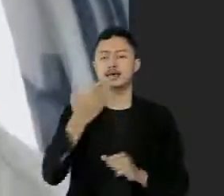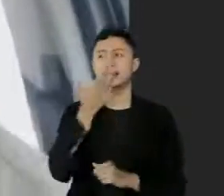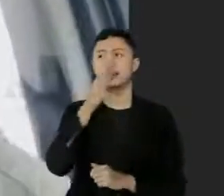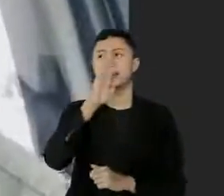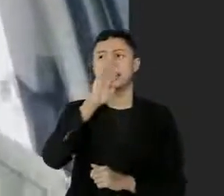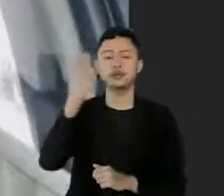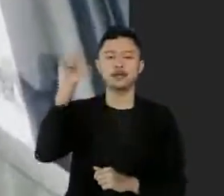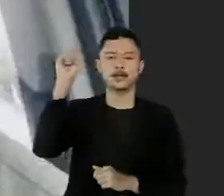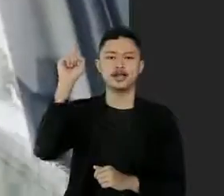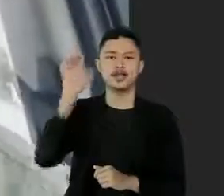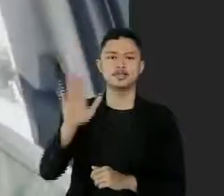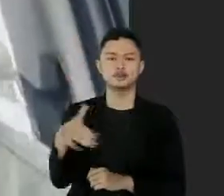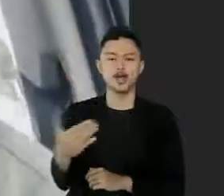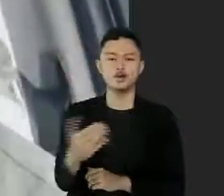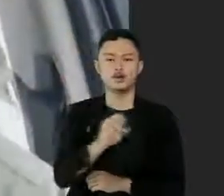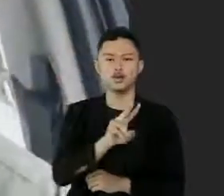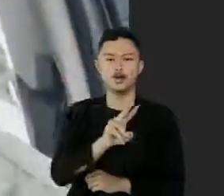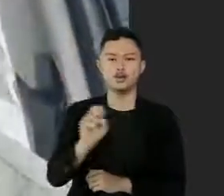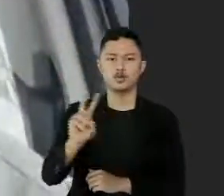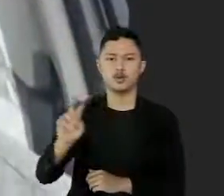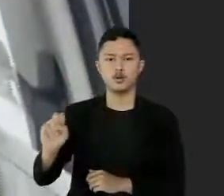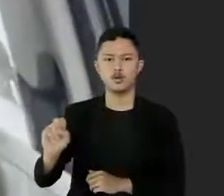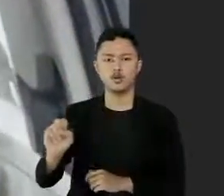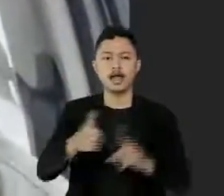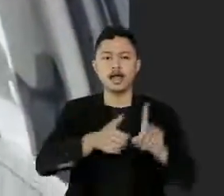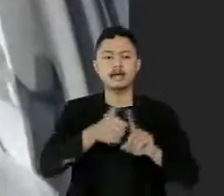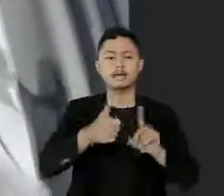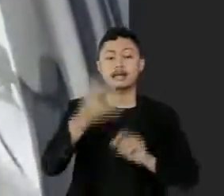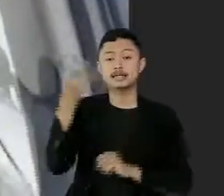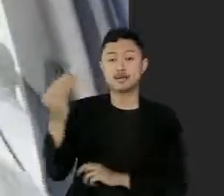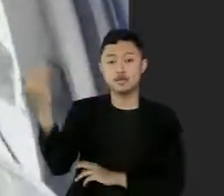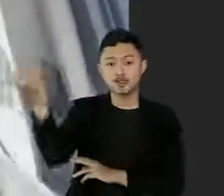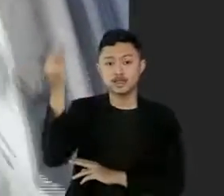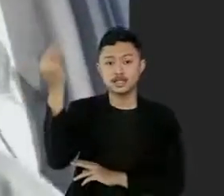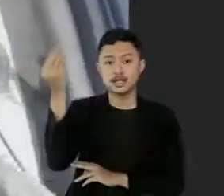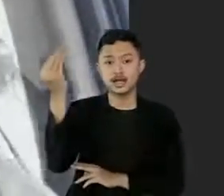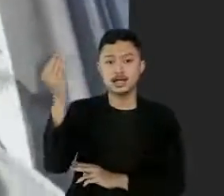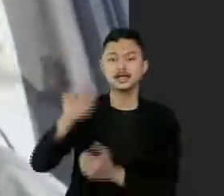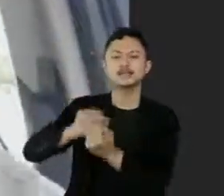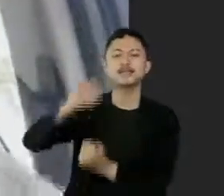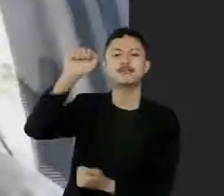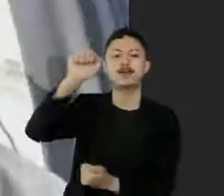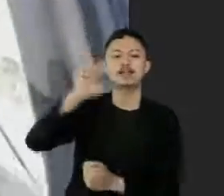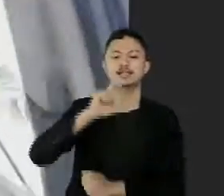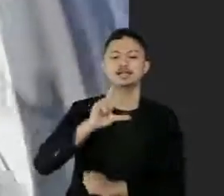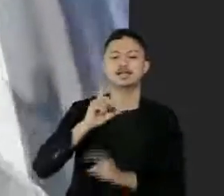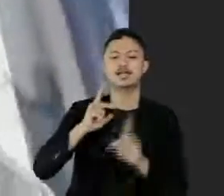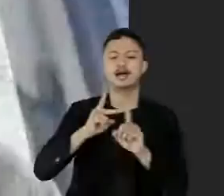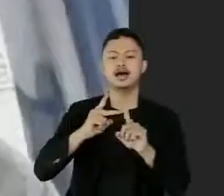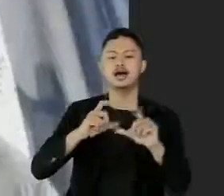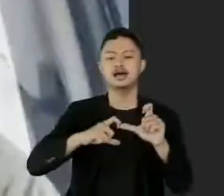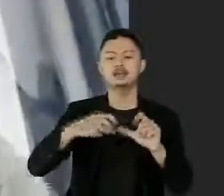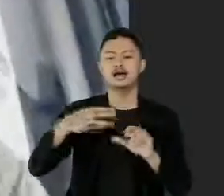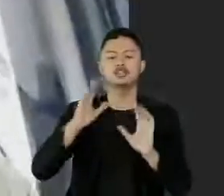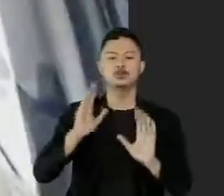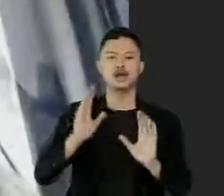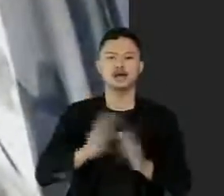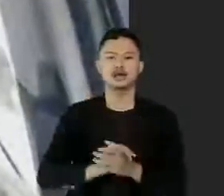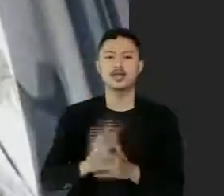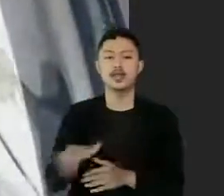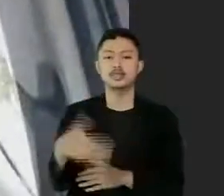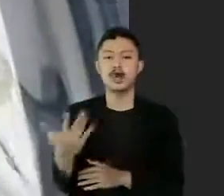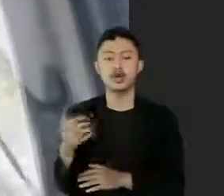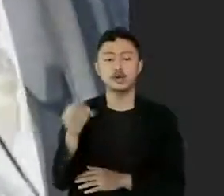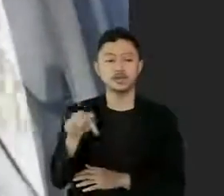tahun 2020 sudah ada 16 desa wisata yang sudah tersertifikasi CHSE. Nah, tahun ini targetnya ada